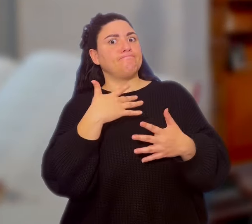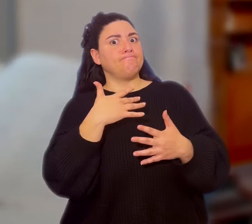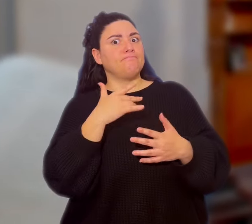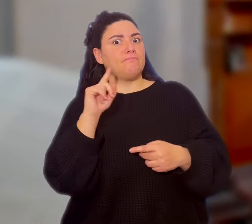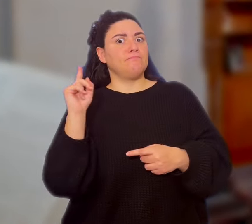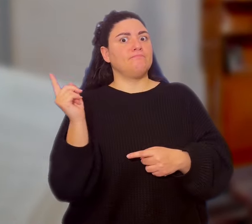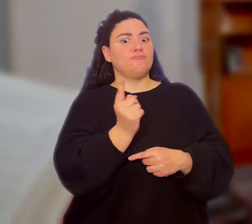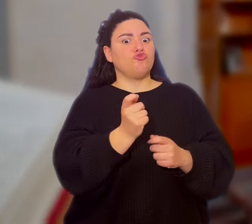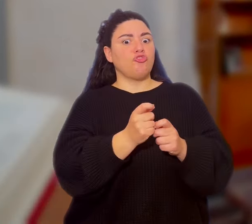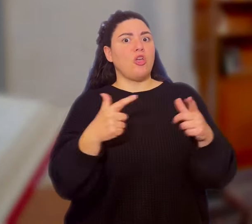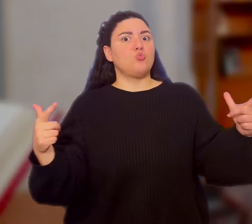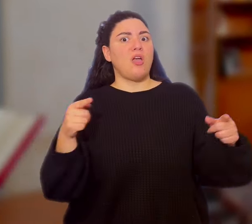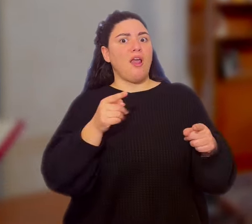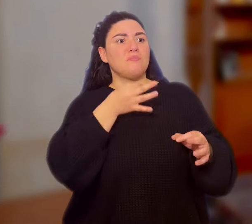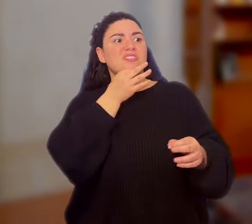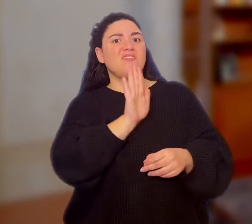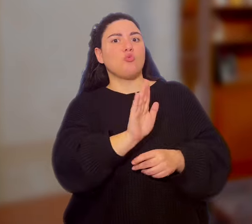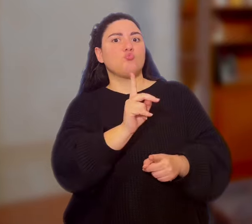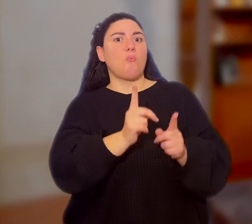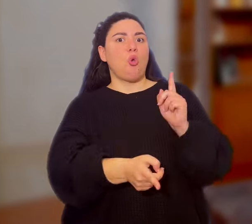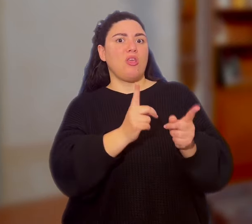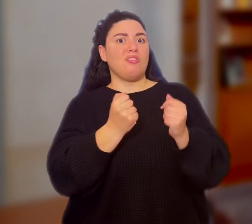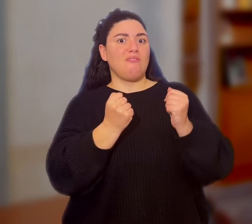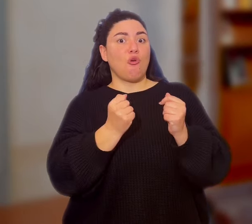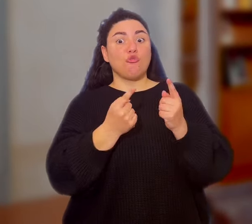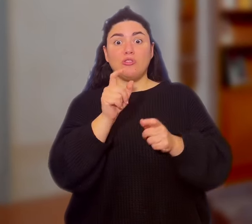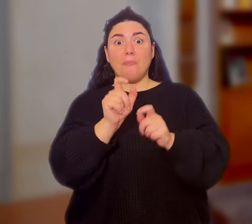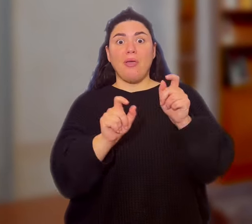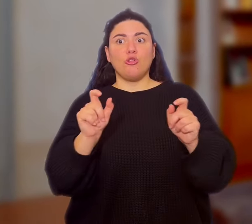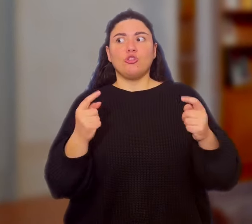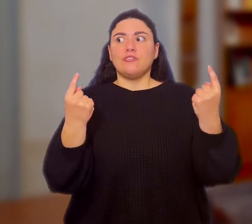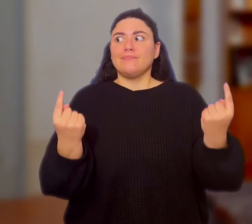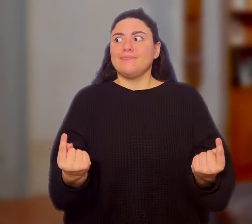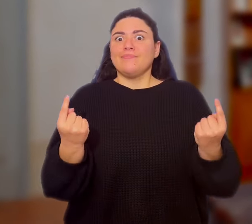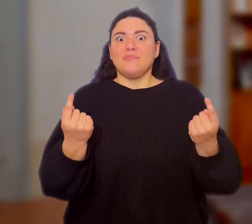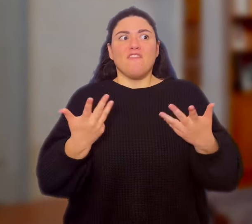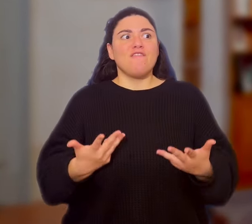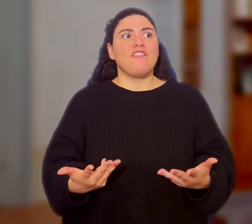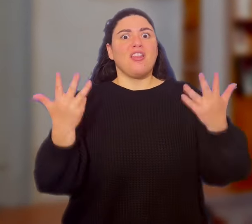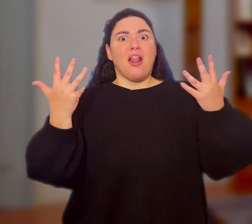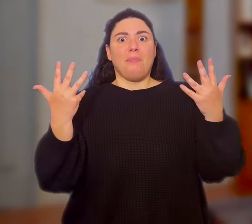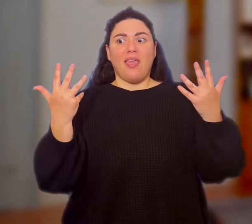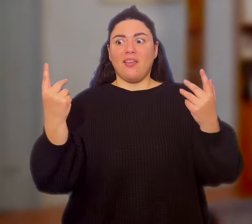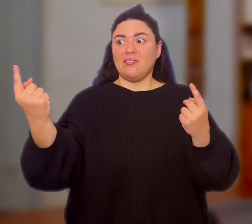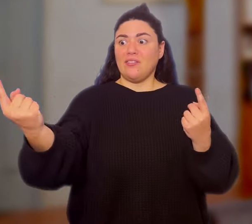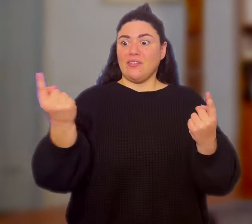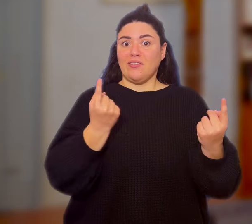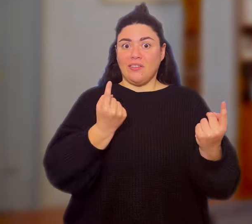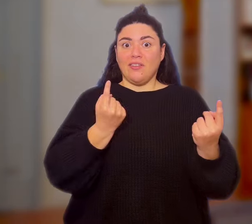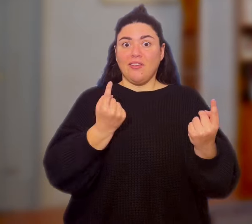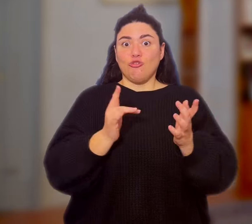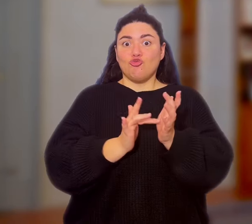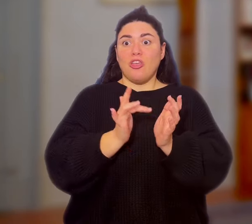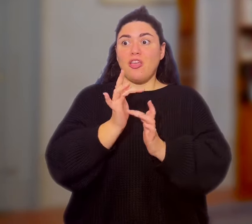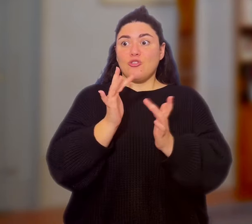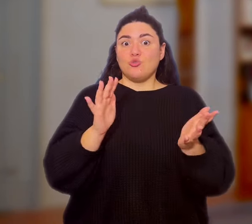il suo ingresso a Gerusalemme Cioè la gente si aspetta che finalmente questo ingresso possa